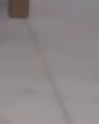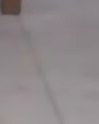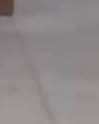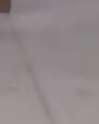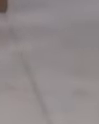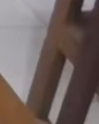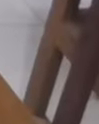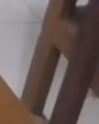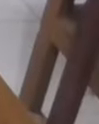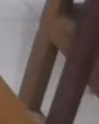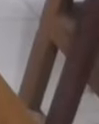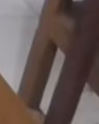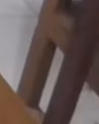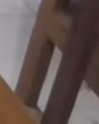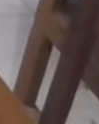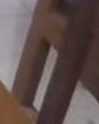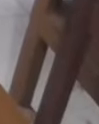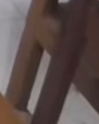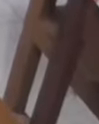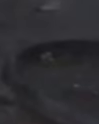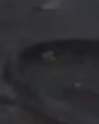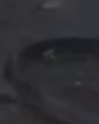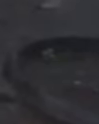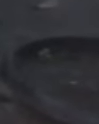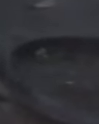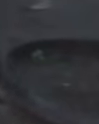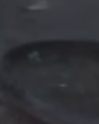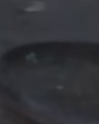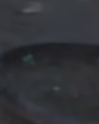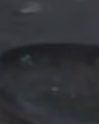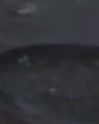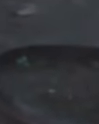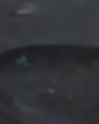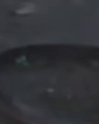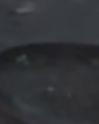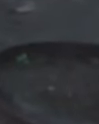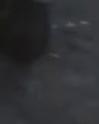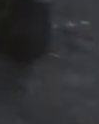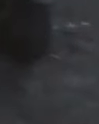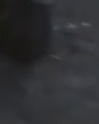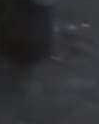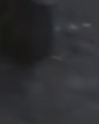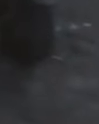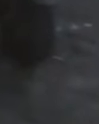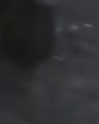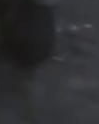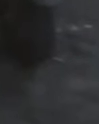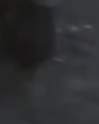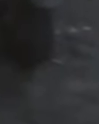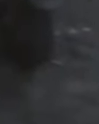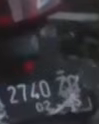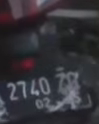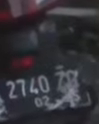malam Azima bersama suami dan dua anaknya warga Simpang Buki, Nagari Buki, Batabuah ini terpaksa mengungsi setelah sempat mengungsi ke rumah